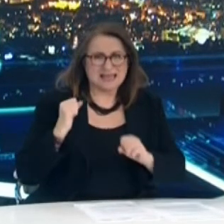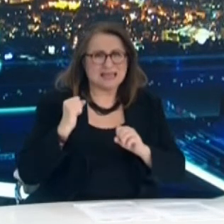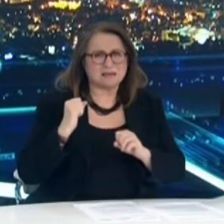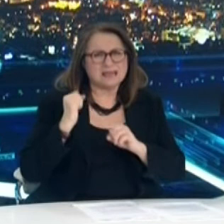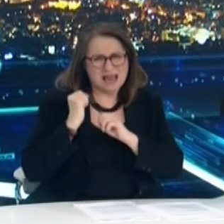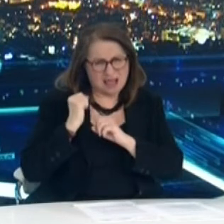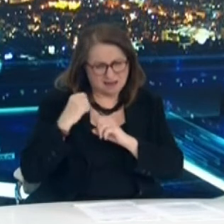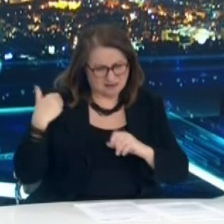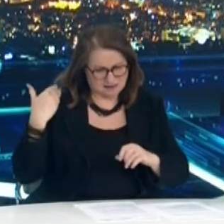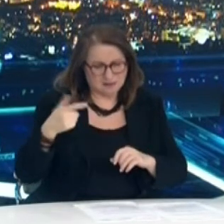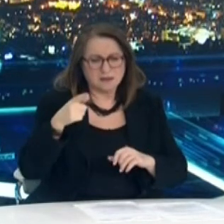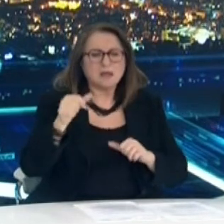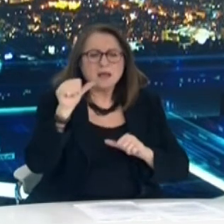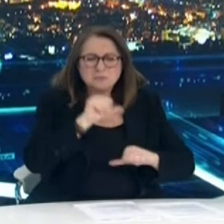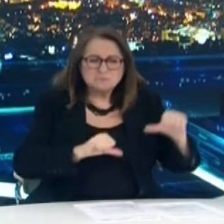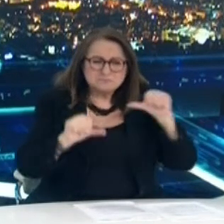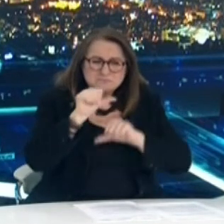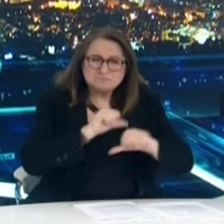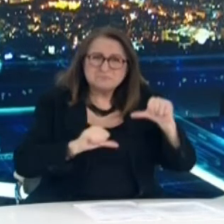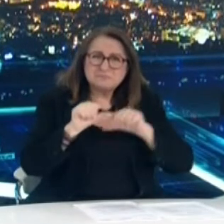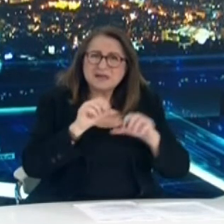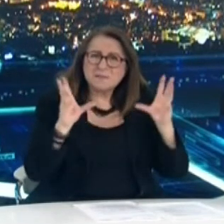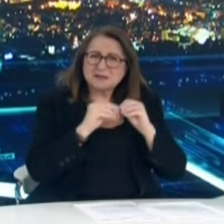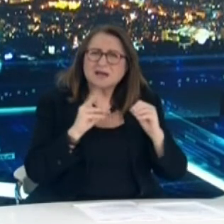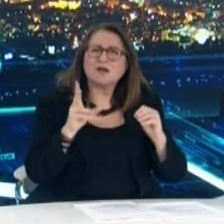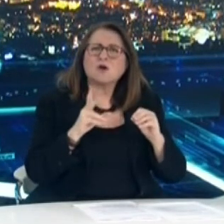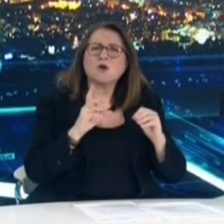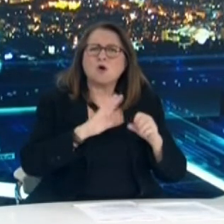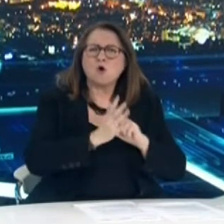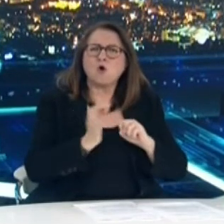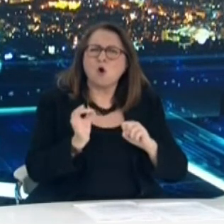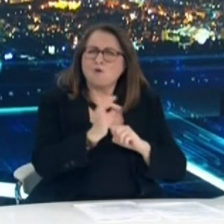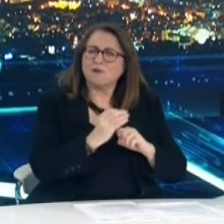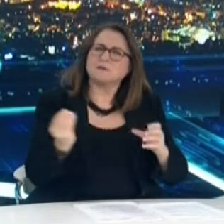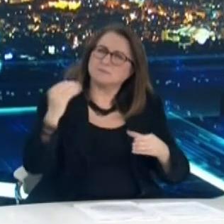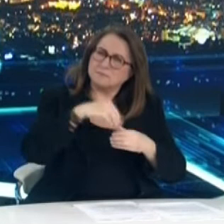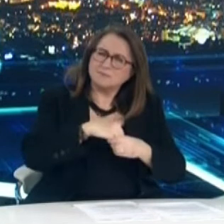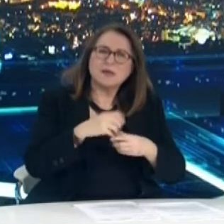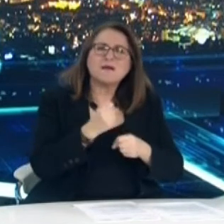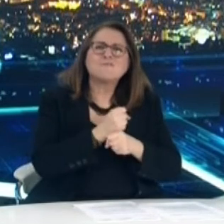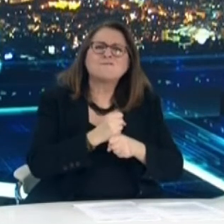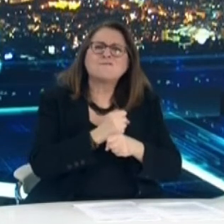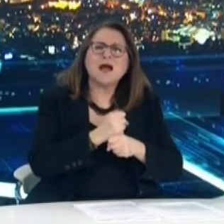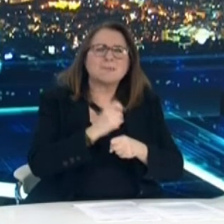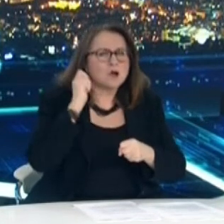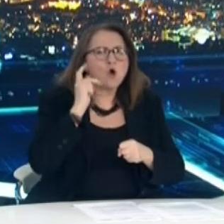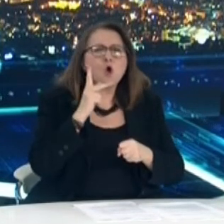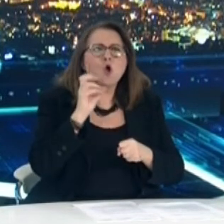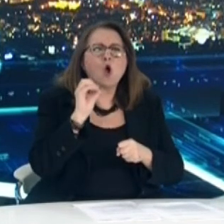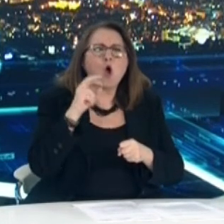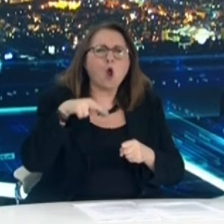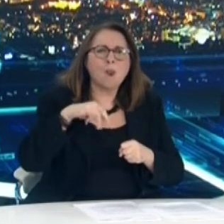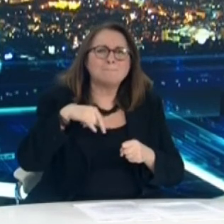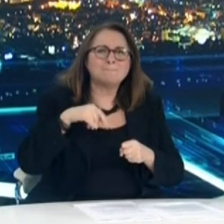θεραπευτικά πρωτόκολλα για την νόσο COVID. Εντάχθηκε η χορήγηση της κολχικίνης με σκοπό να συνταγογραφείται στους ασθενείς από τους γιατρούς